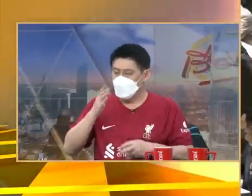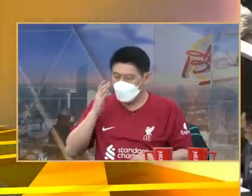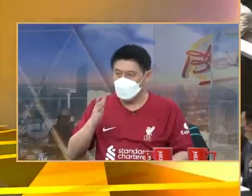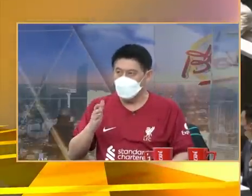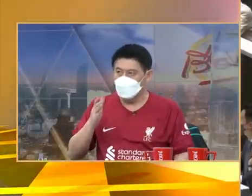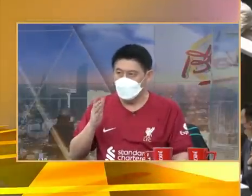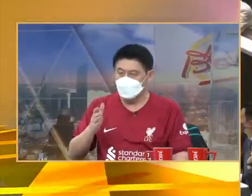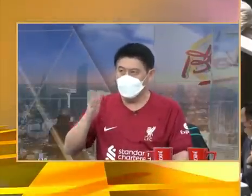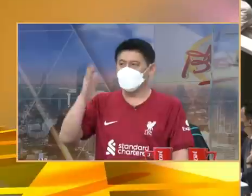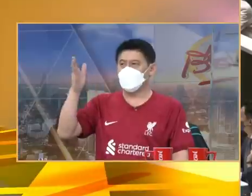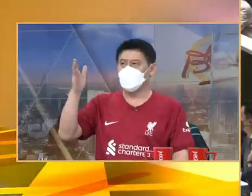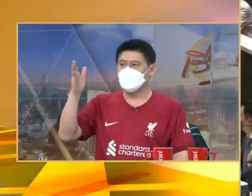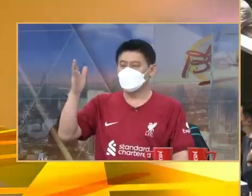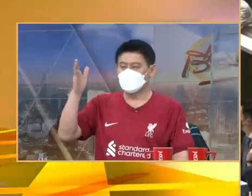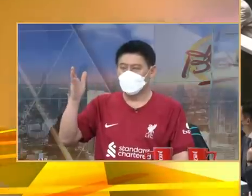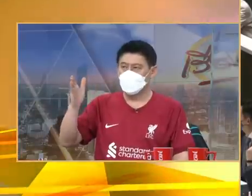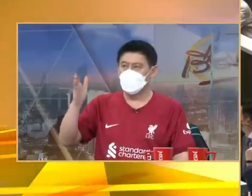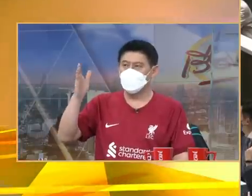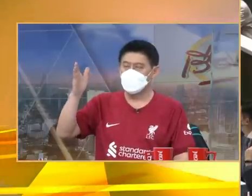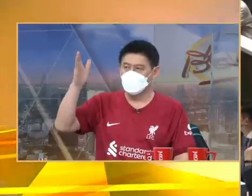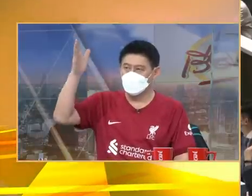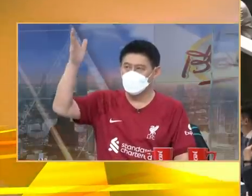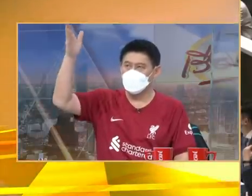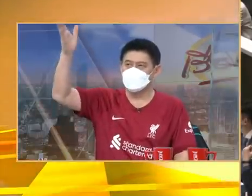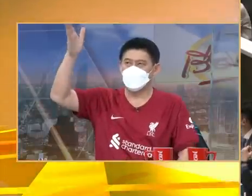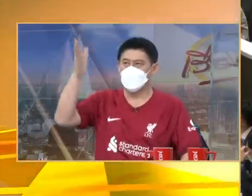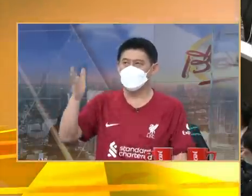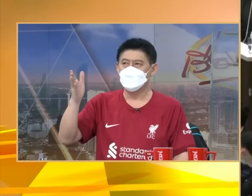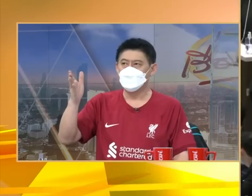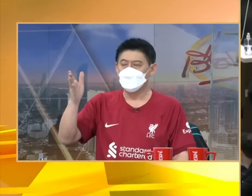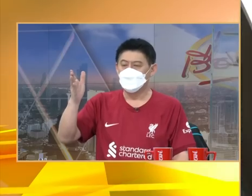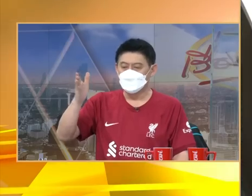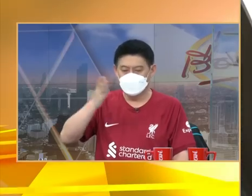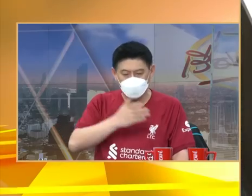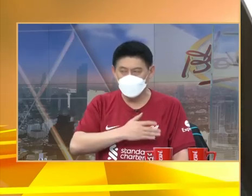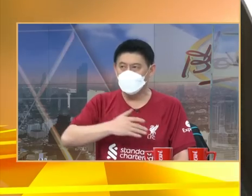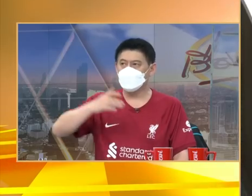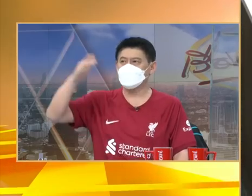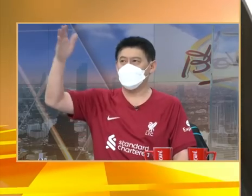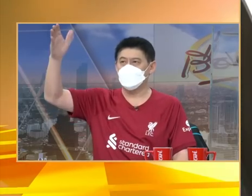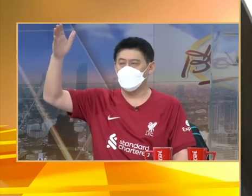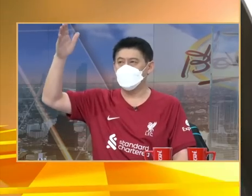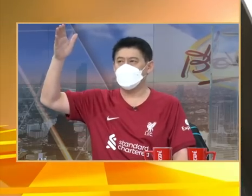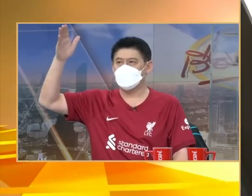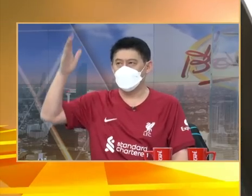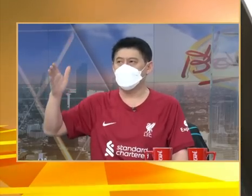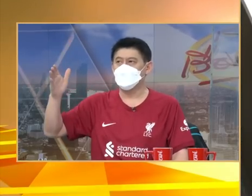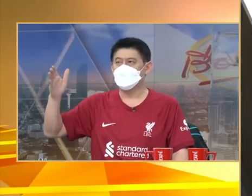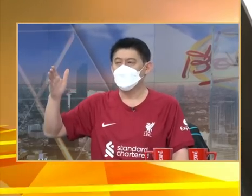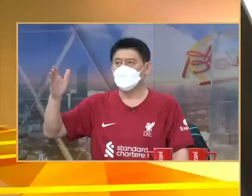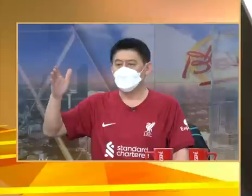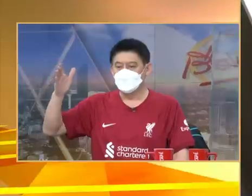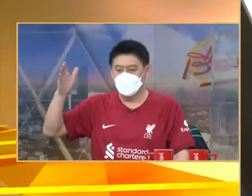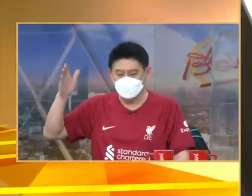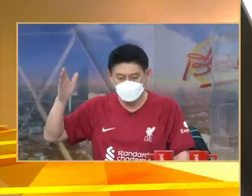เอาคะแนนเลือกตั้งปี 54สมัยพรรคเพื่อไทยจะนำผู้ที่รับชินวัตร 15ล้านกว่าเสียงของเพื่อไทยตอน